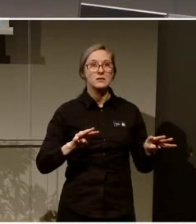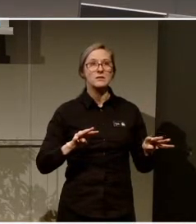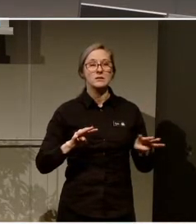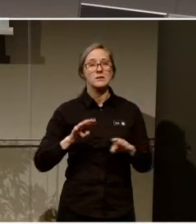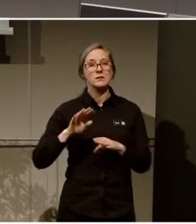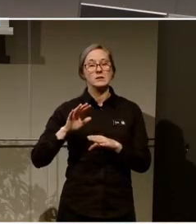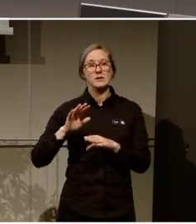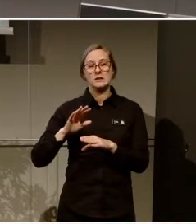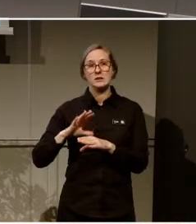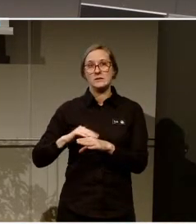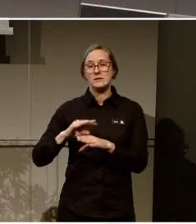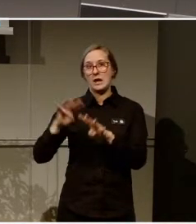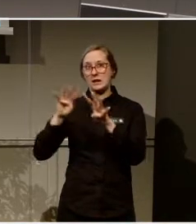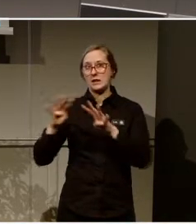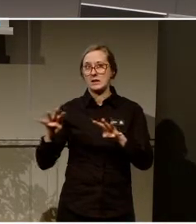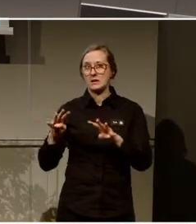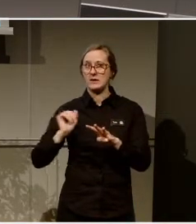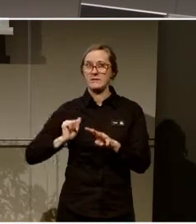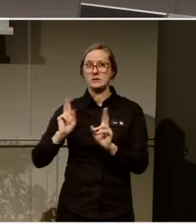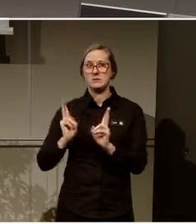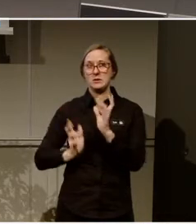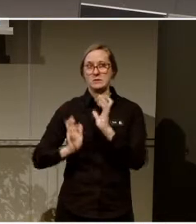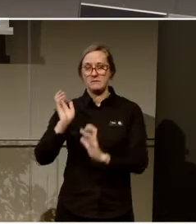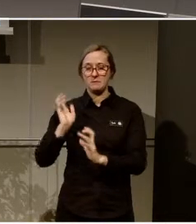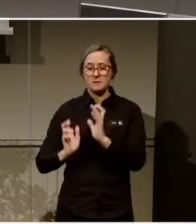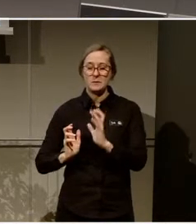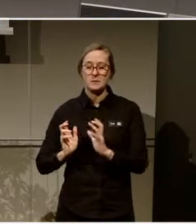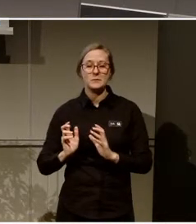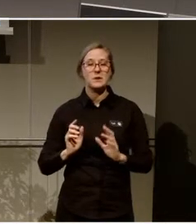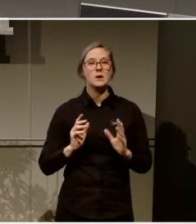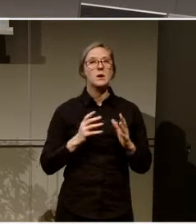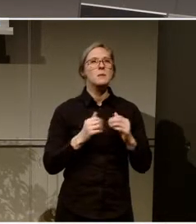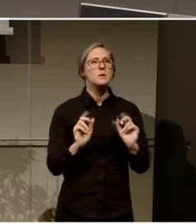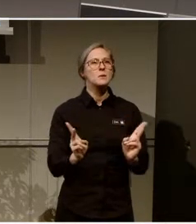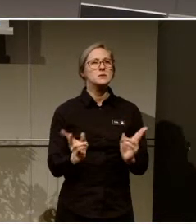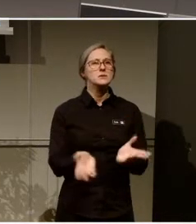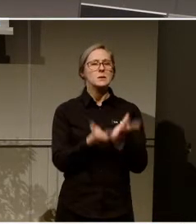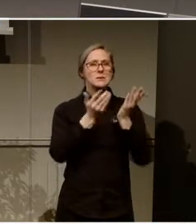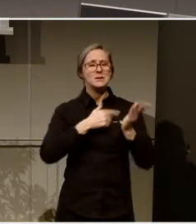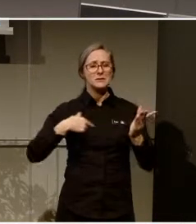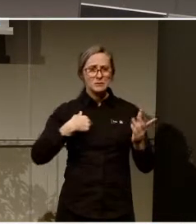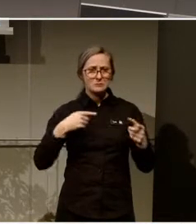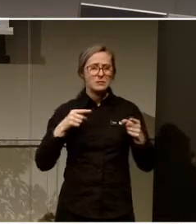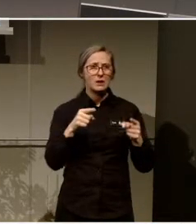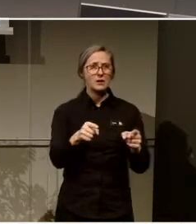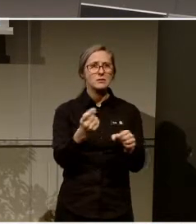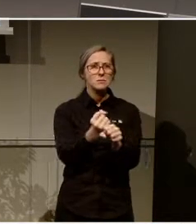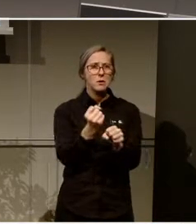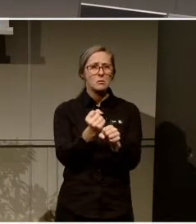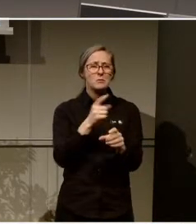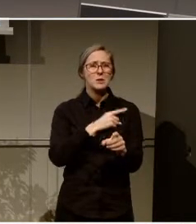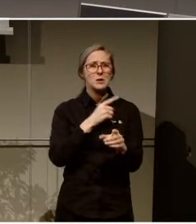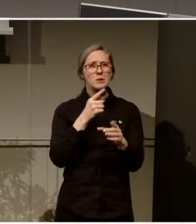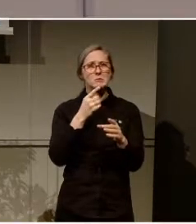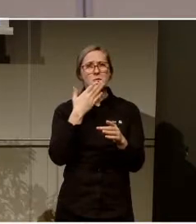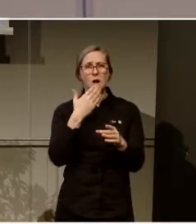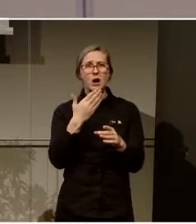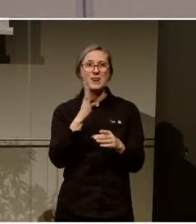samma siffror. Och samtidigt pågår det ju väldigt mycket bra just nu.